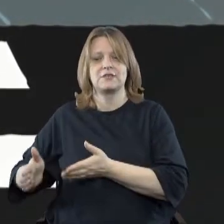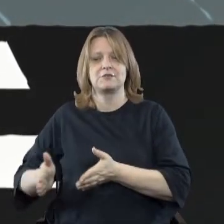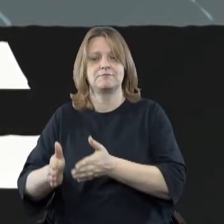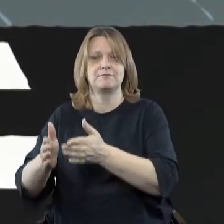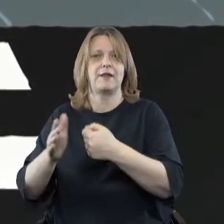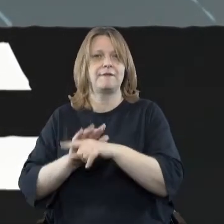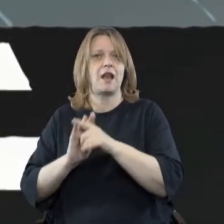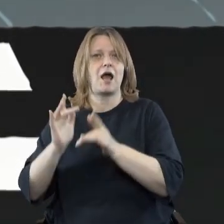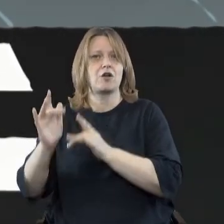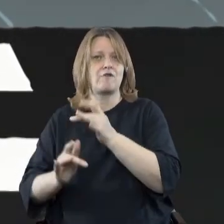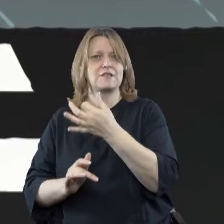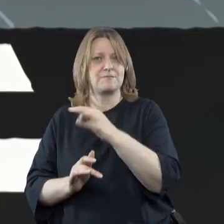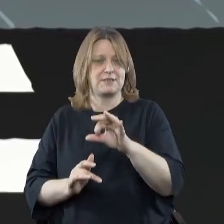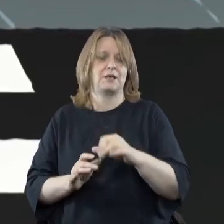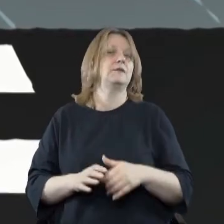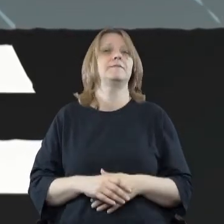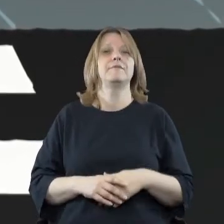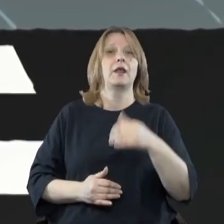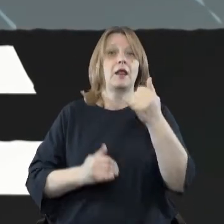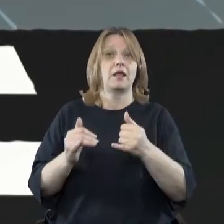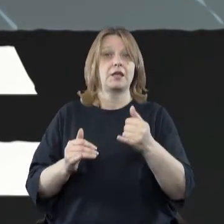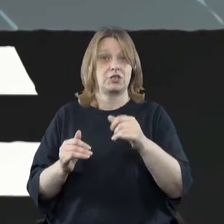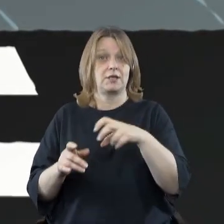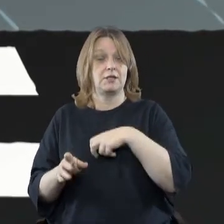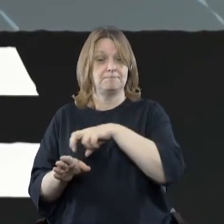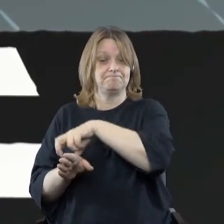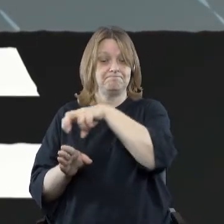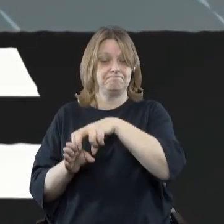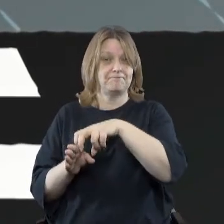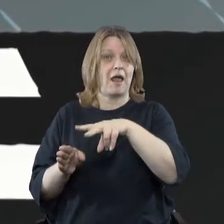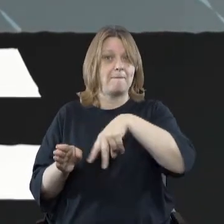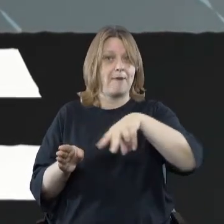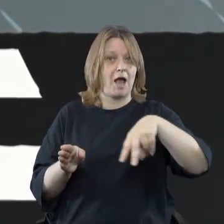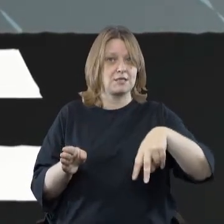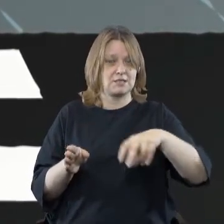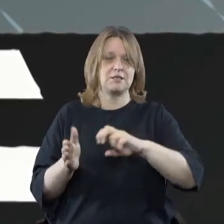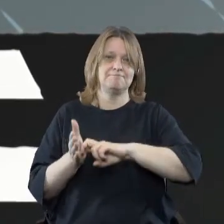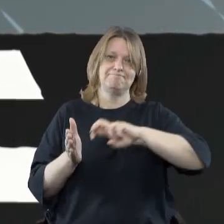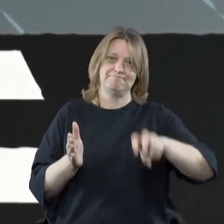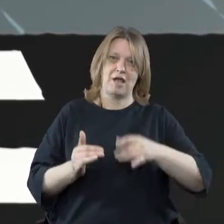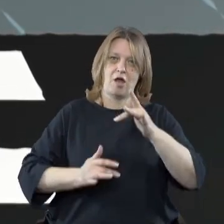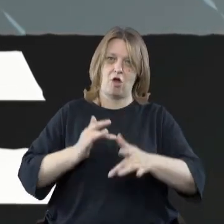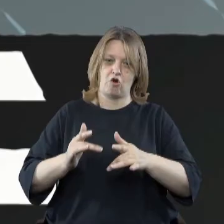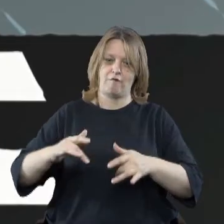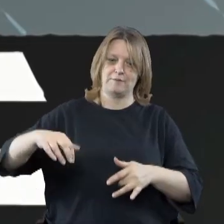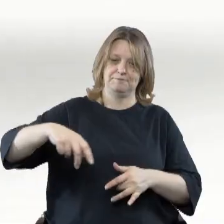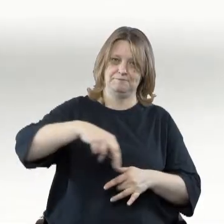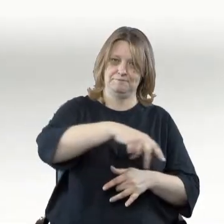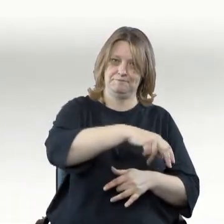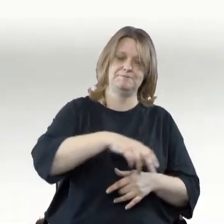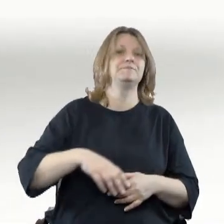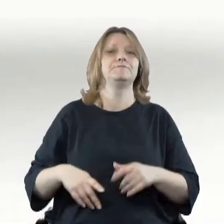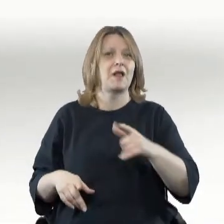dostępne. Kiedy zbliżasz się do pasów, zejdź z roweru i przejdź przez jezdnię. Mam nadzieję, że